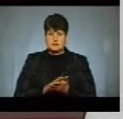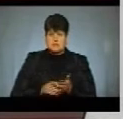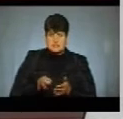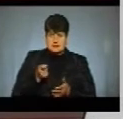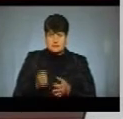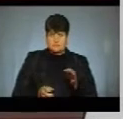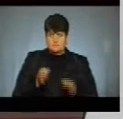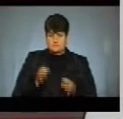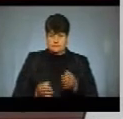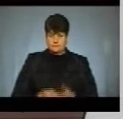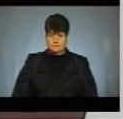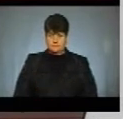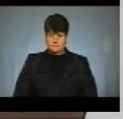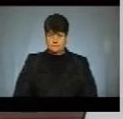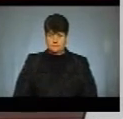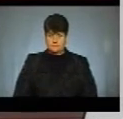Тернопільської міської ради.